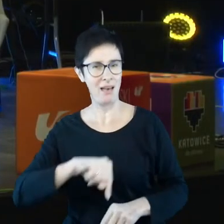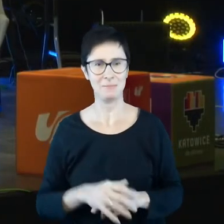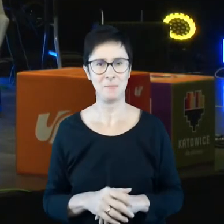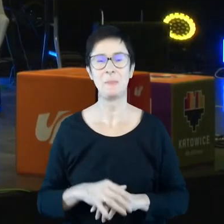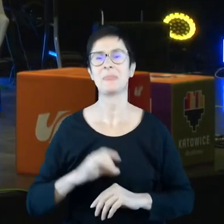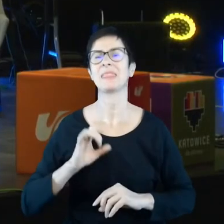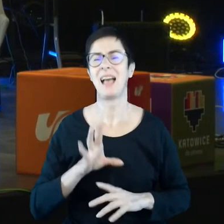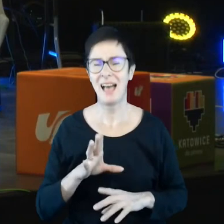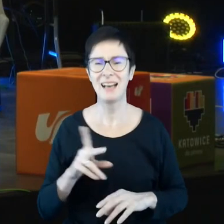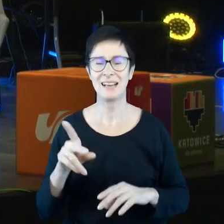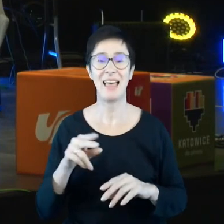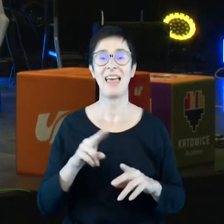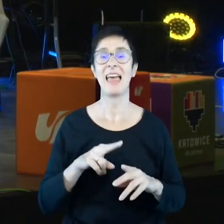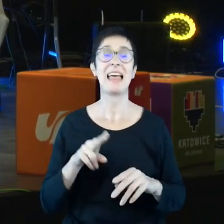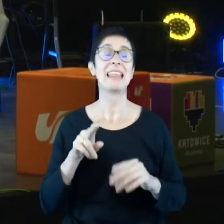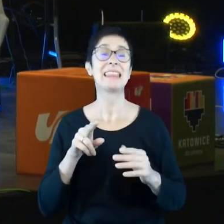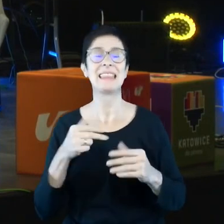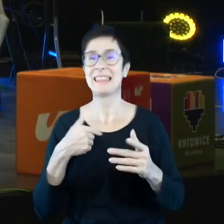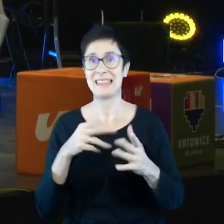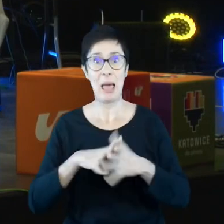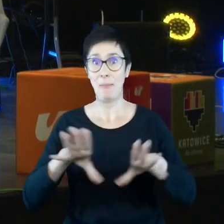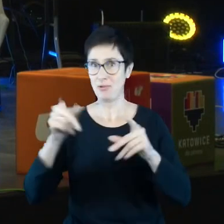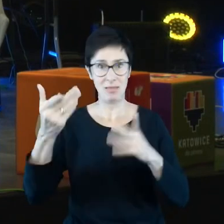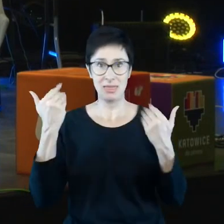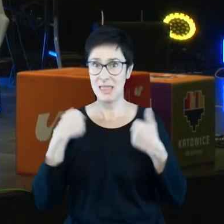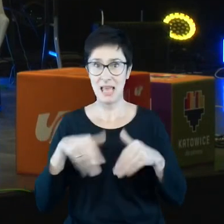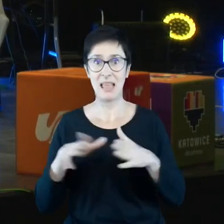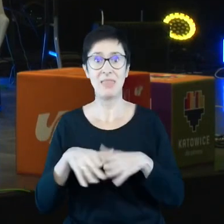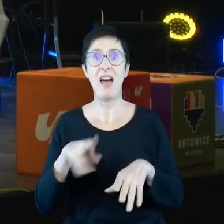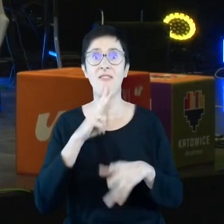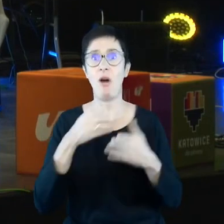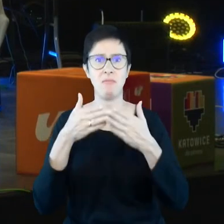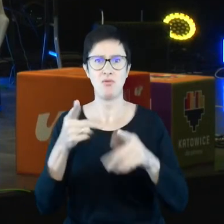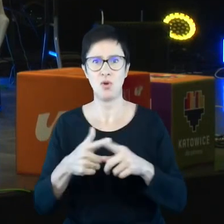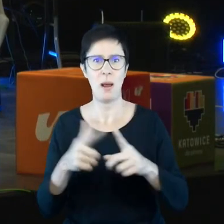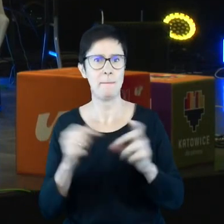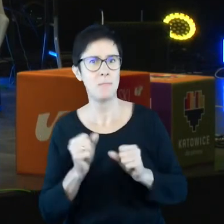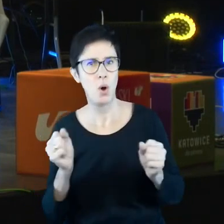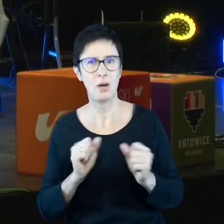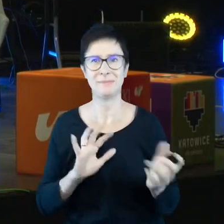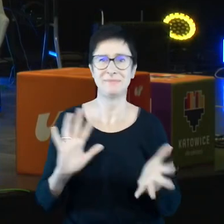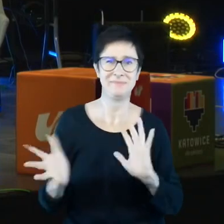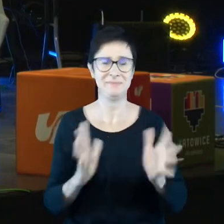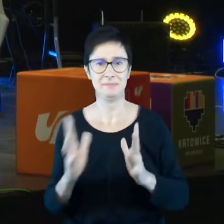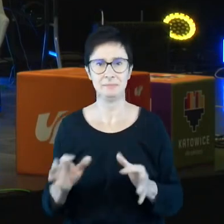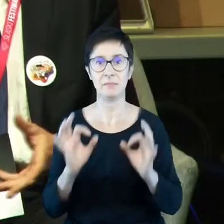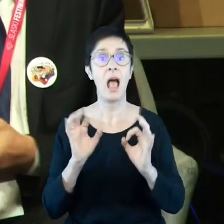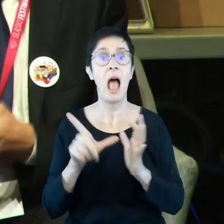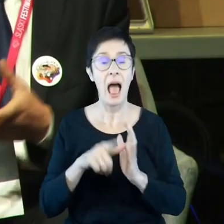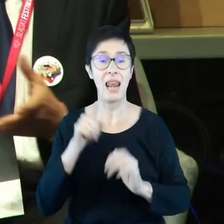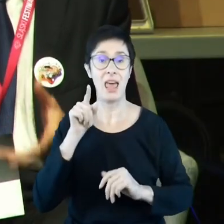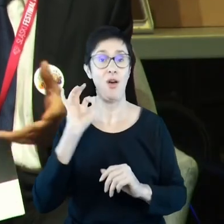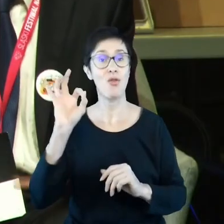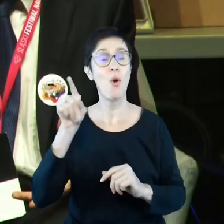wierzgał. Wcale nie chciał płynąć na to morze na samym początku, bo troszeczkę się tego bał, troszkę było to dla niego obce. Natomiast jego fascynowała